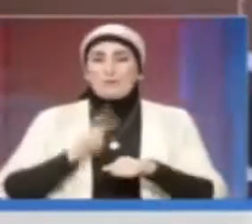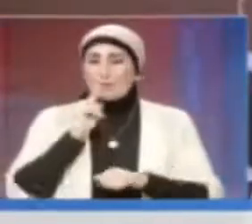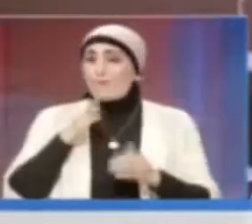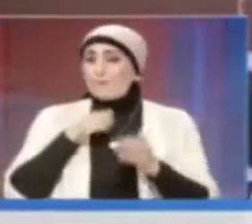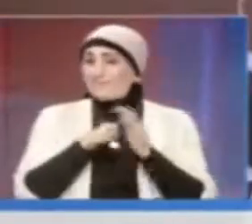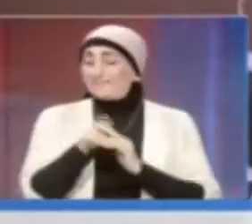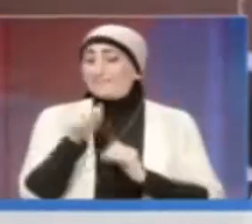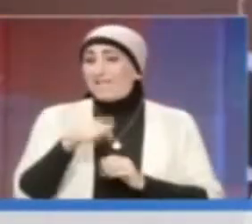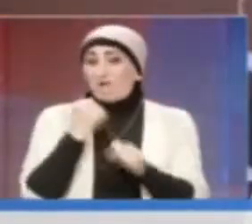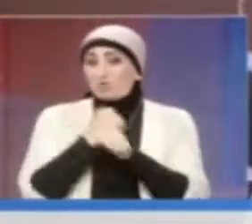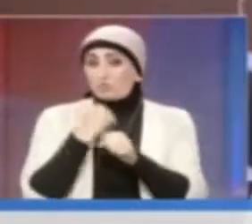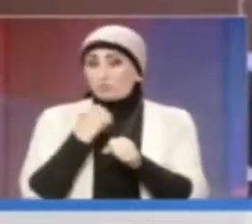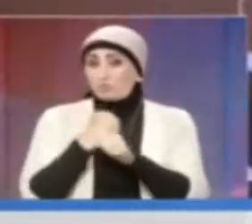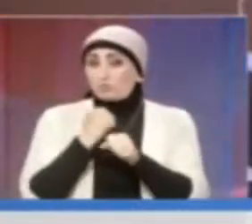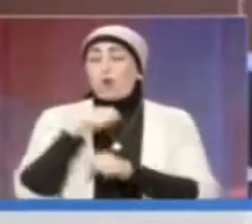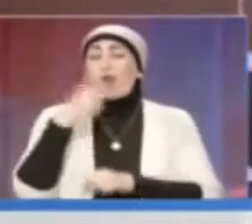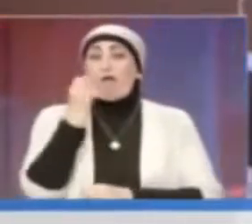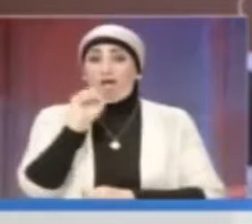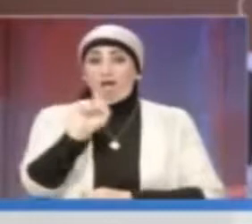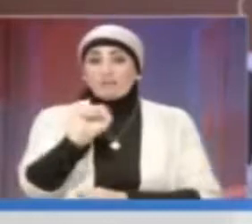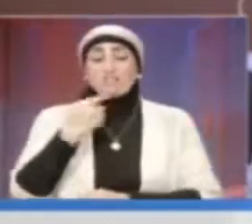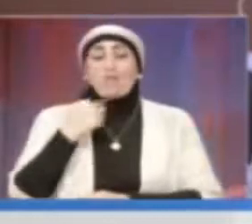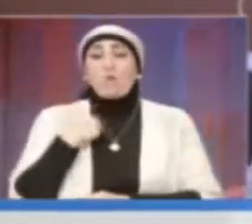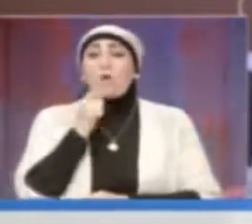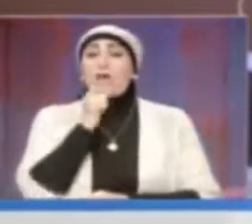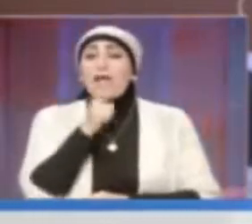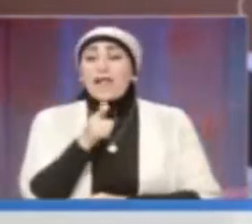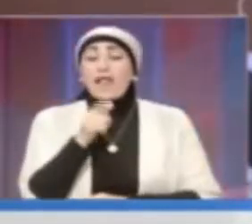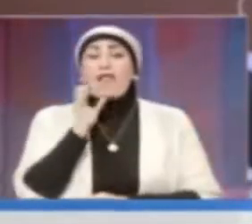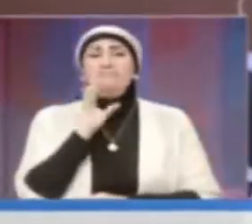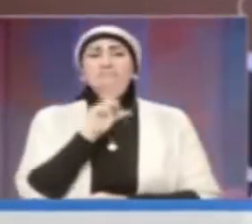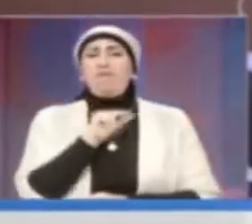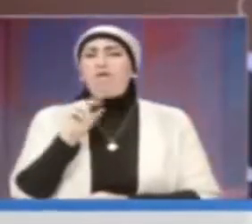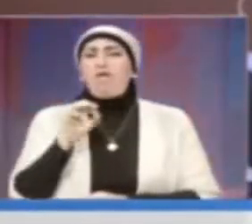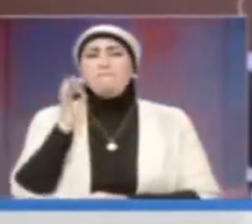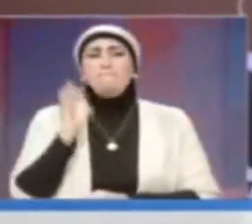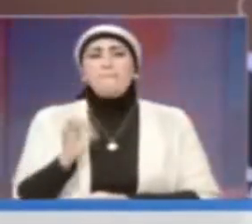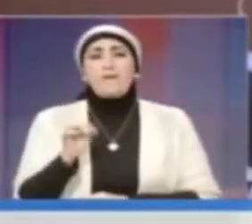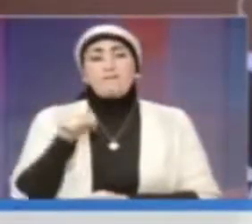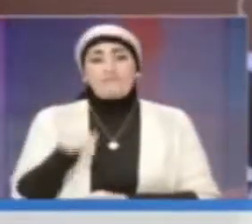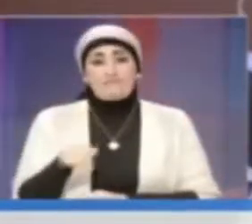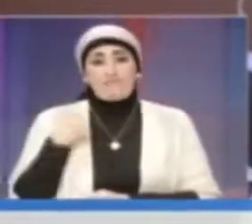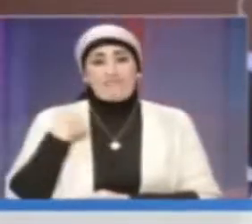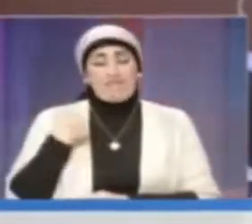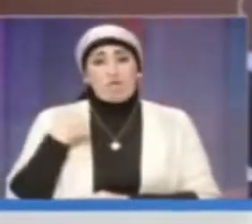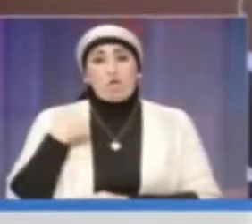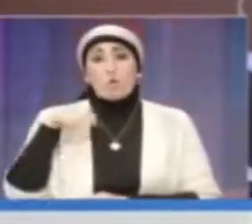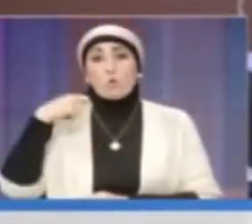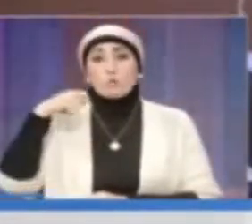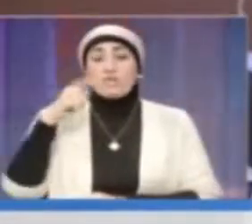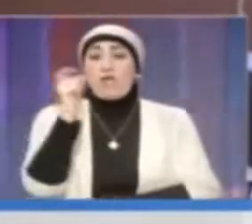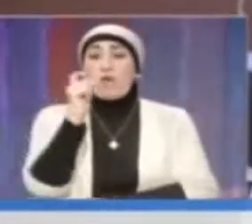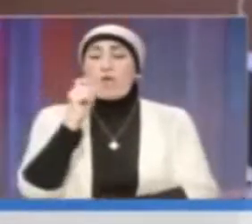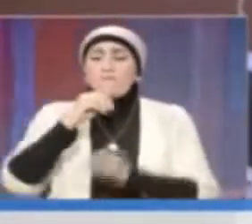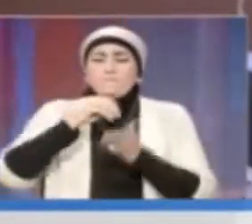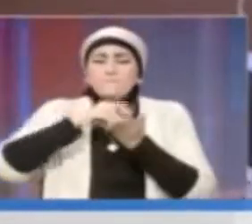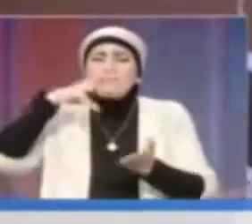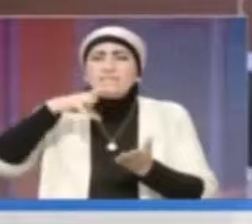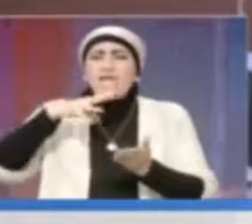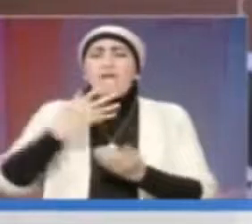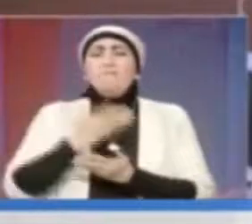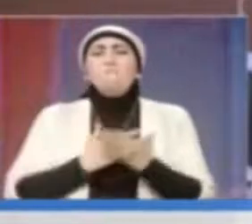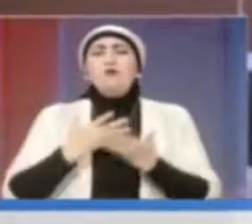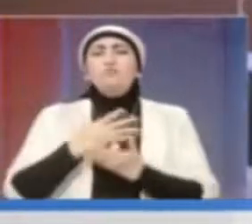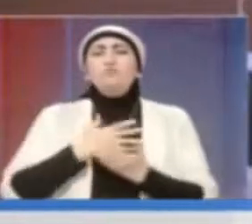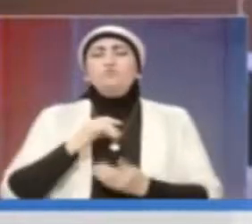داخل غرفة عمليات الوزارة. وبالفعل كما ذكر الخبر عمرو أنه قامت وزارة الأوقاف بإطلاق مشروع صكوك